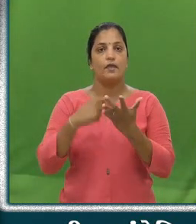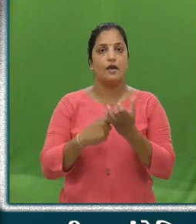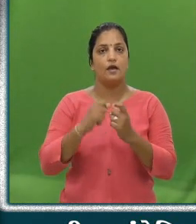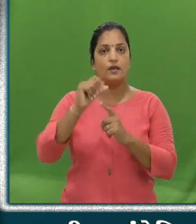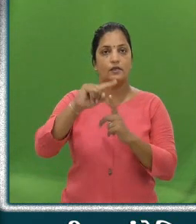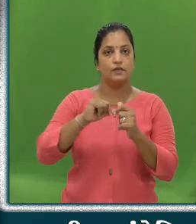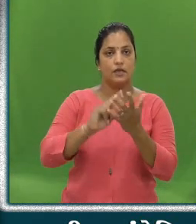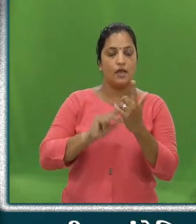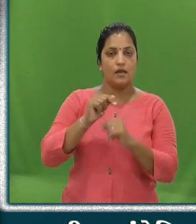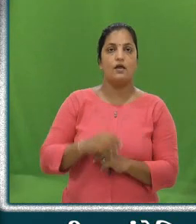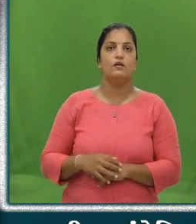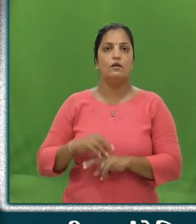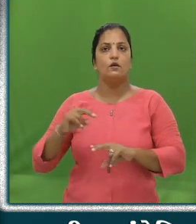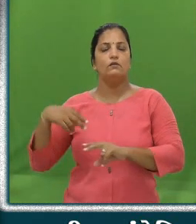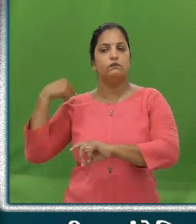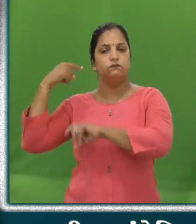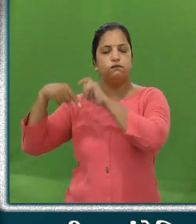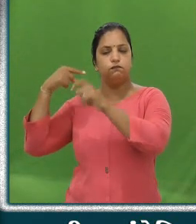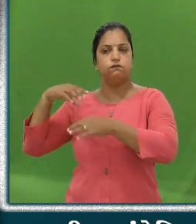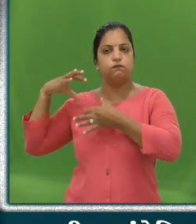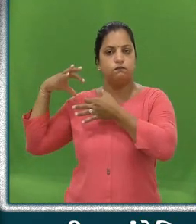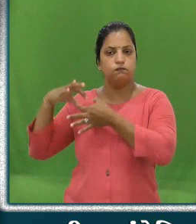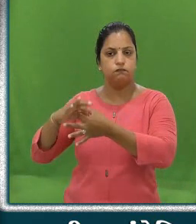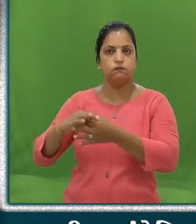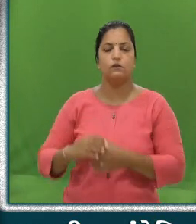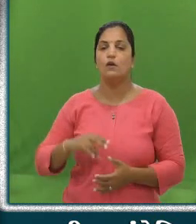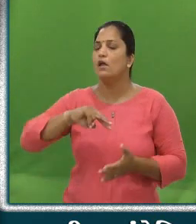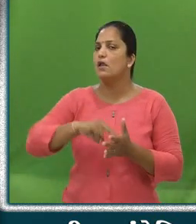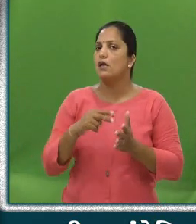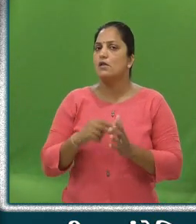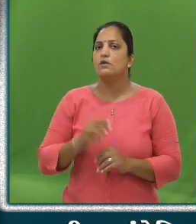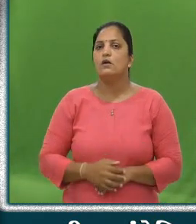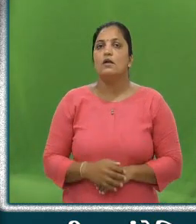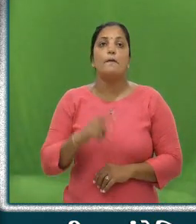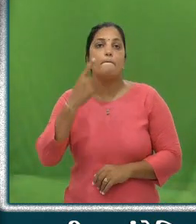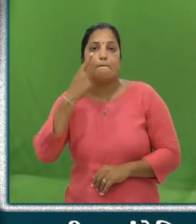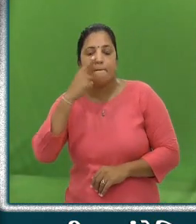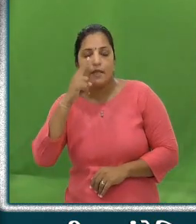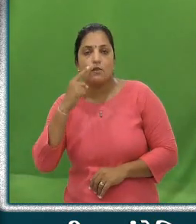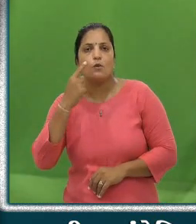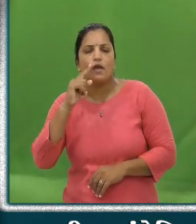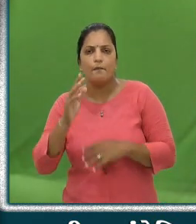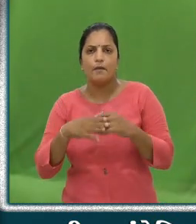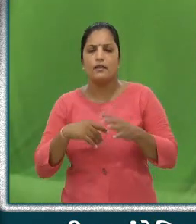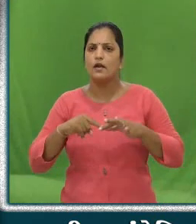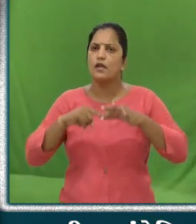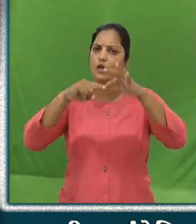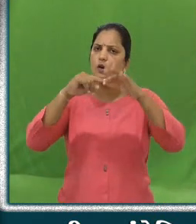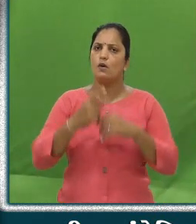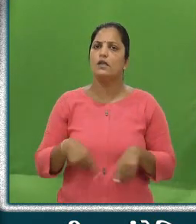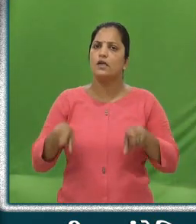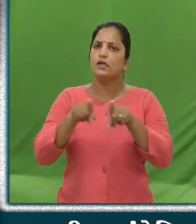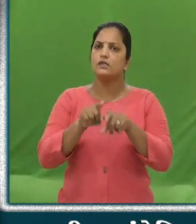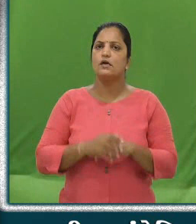એ આનુવંશિકતાને લગતા હતા આનુવંશિકતા એટલે શું તો પિતૃ પેઢીના લક્ષણો જે છે એ શું